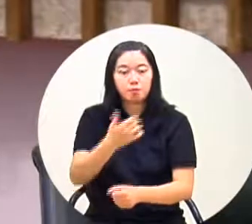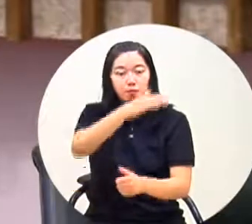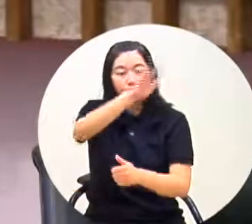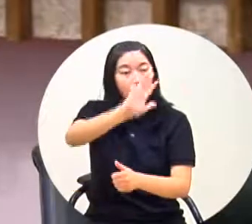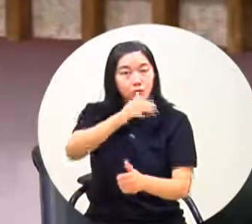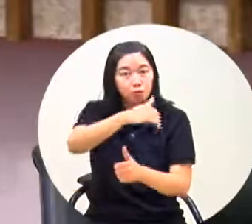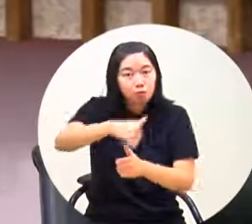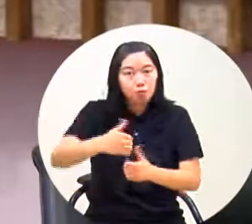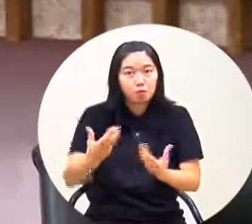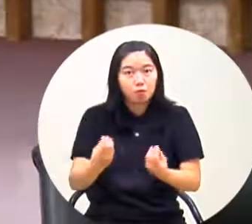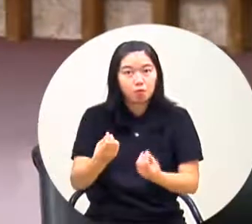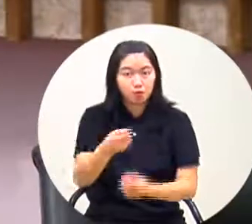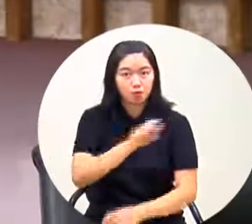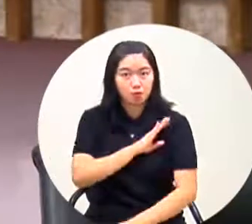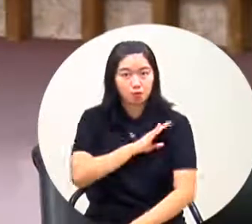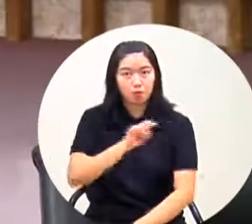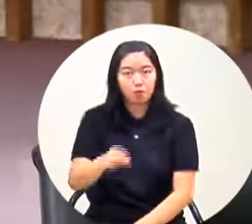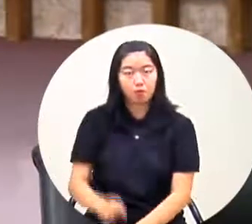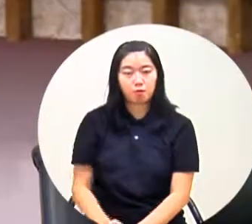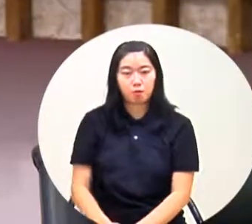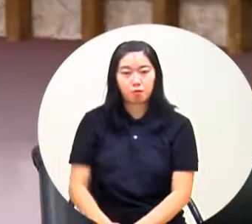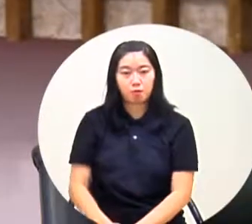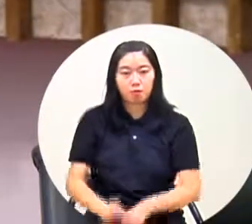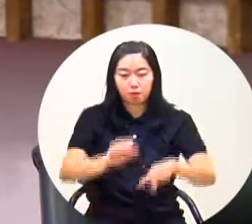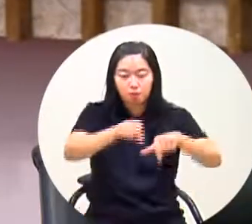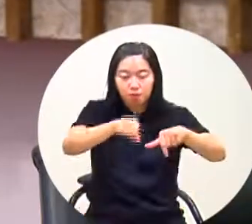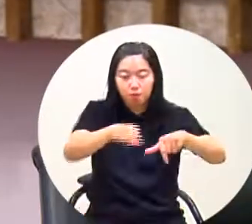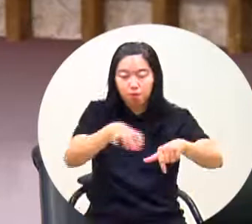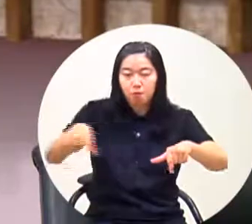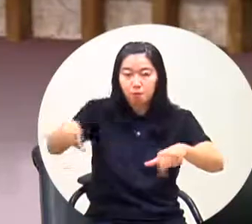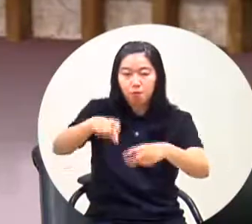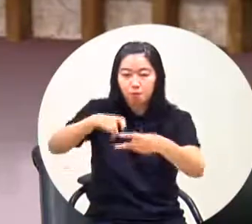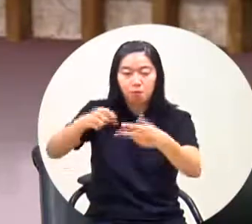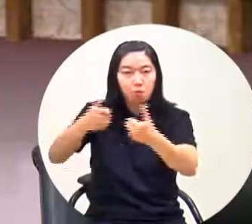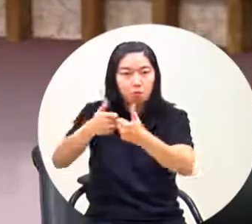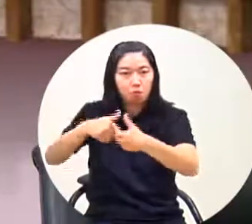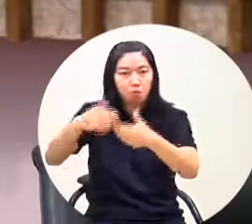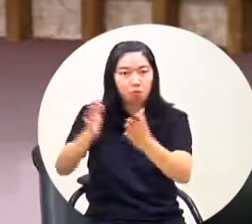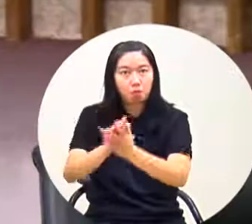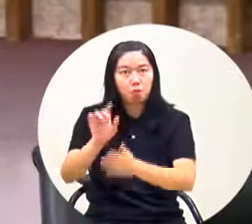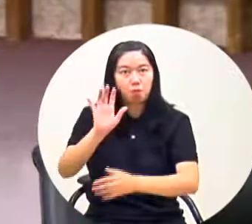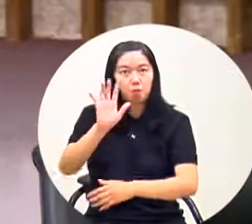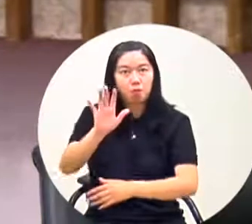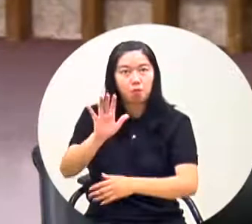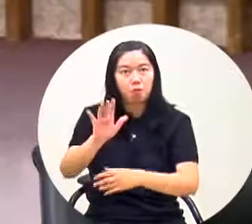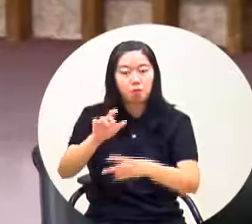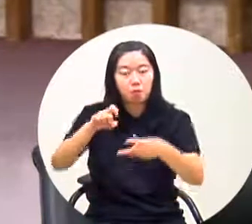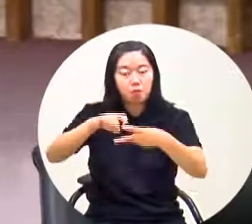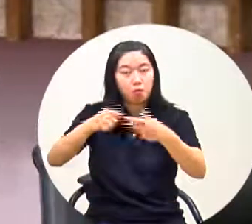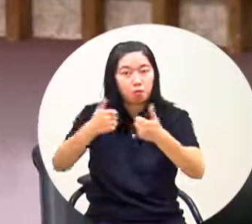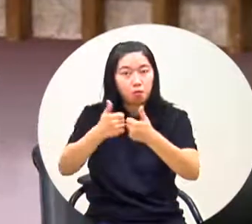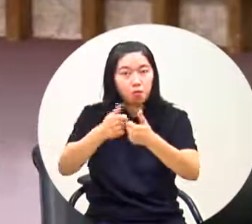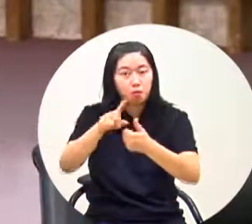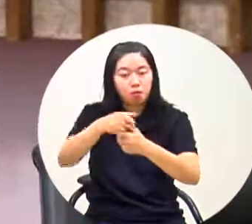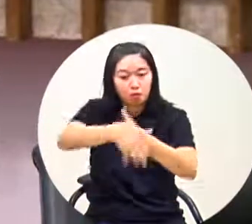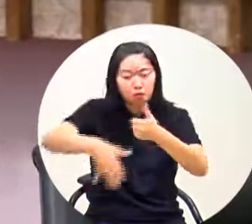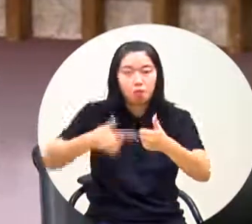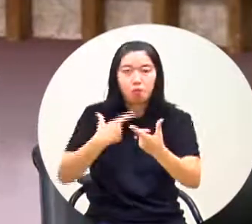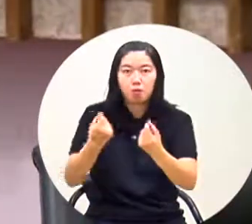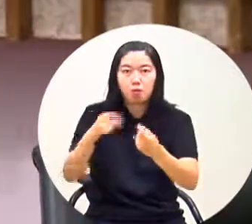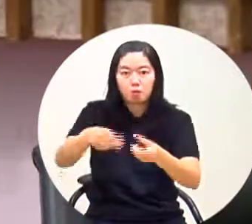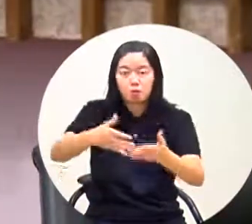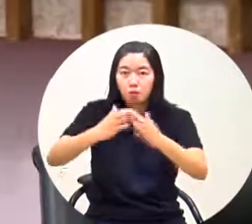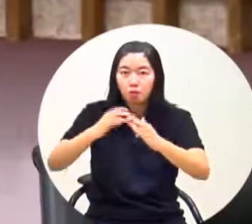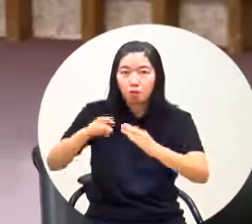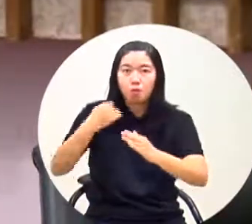啊，当然呢，啊，逐间公司、逐个工会吼，啊，拢有正有大个即个工会组织，但是工会啊，升级呢，那